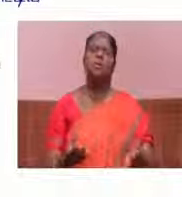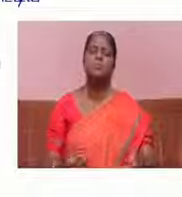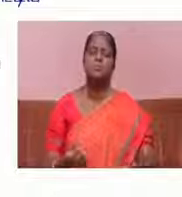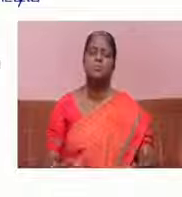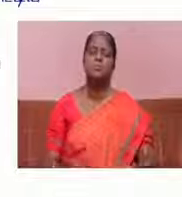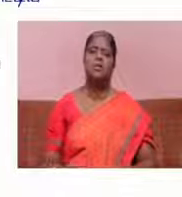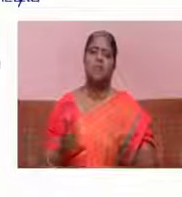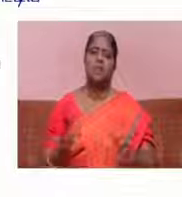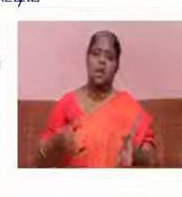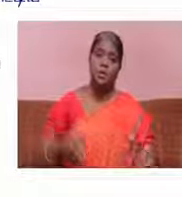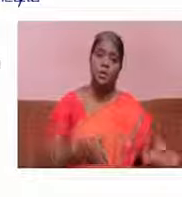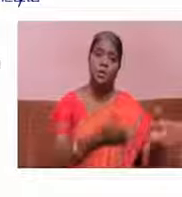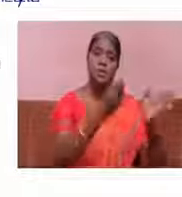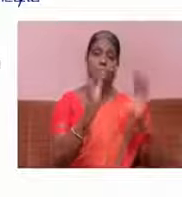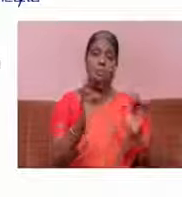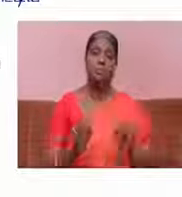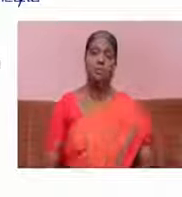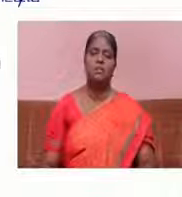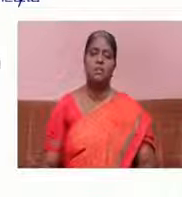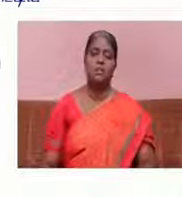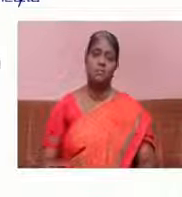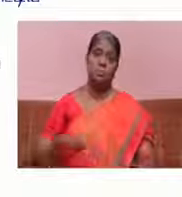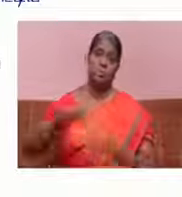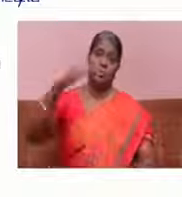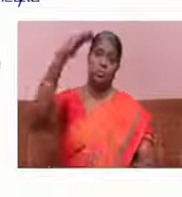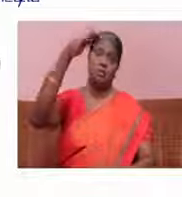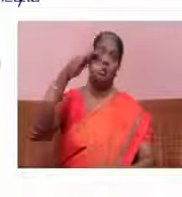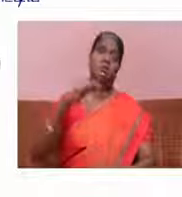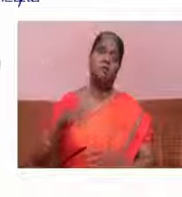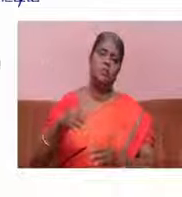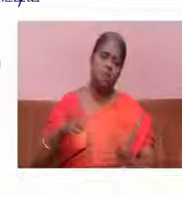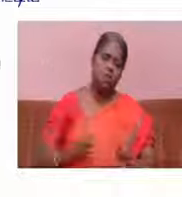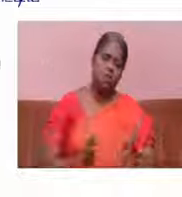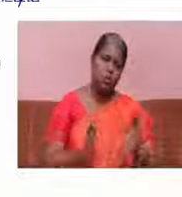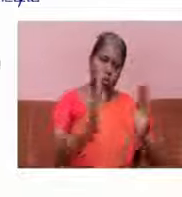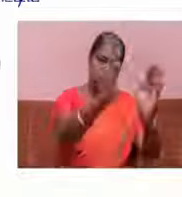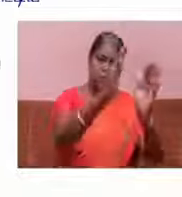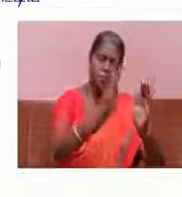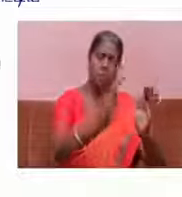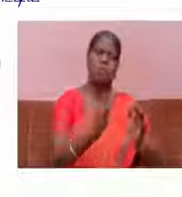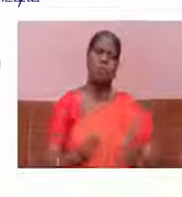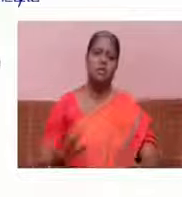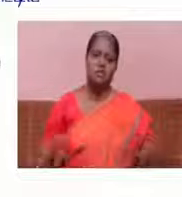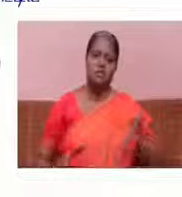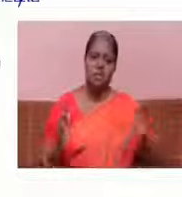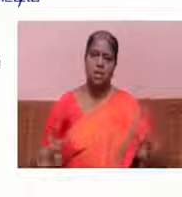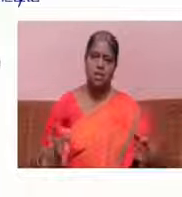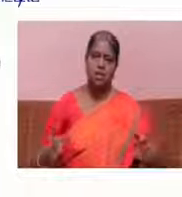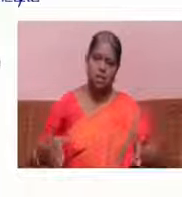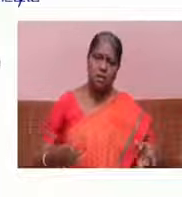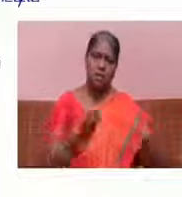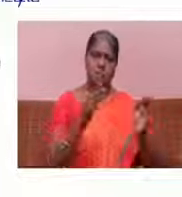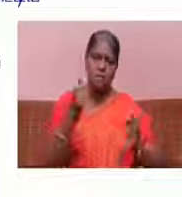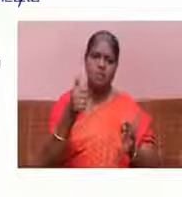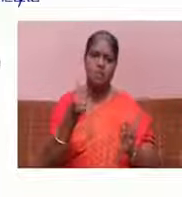எளிமையாக பயன்படுத்தக்கூடிய தக்க பாதை அமைத்தல். பிரதான நுழைவாயில் சக்கர நாற்காலி சுலபமாக சென்று வரக்கூடியவாறு